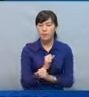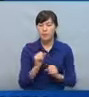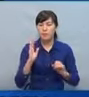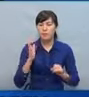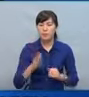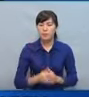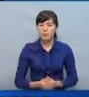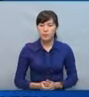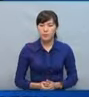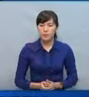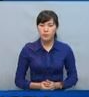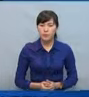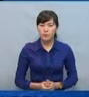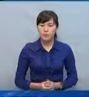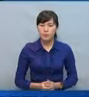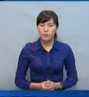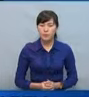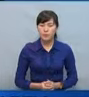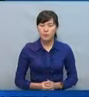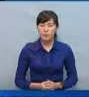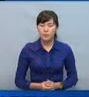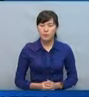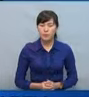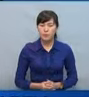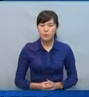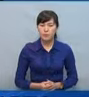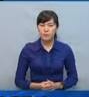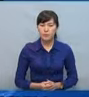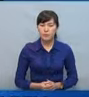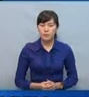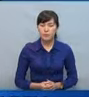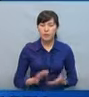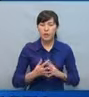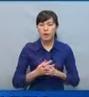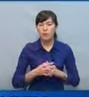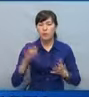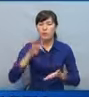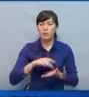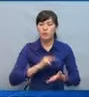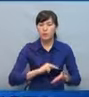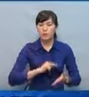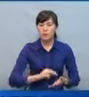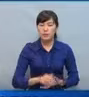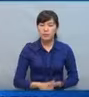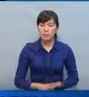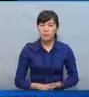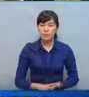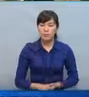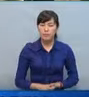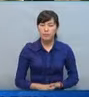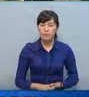Оларды да құртыңыздар. Жақсы. Оларды да құртыңыздар. Құртылмаймыз апай. Ауылдың ортасында болмайды ондай, болмайды. Ол жұмысын жасап жатыр. Неге құртамыз оны біз? Кәсіпкерге қалай кедергі